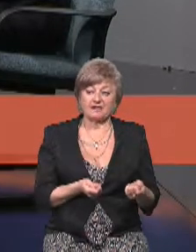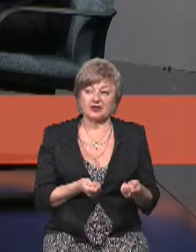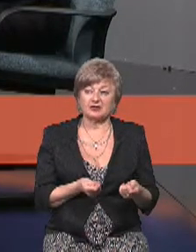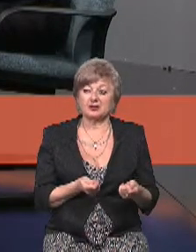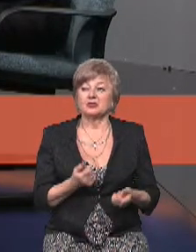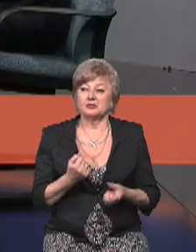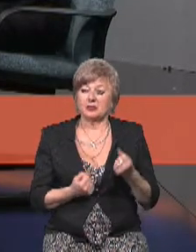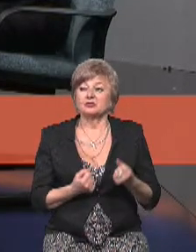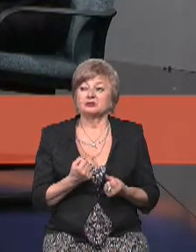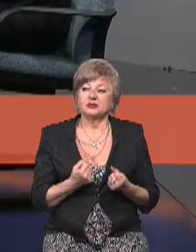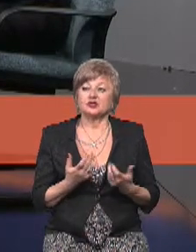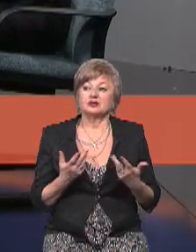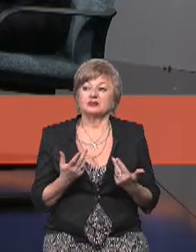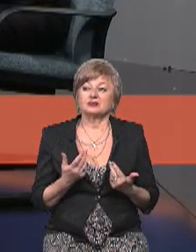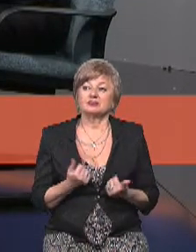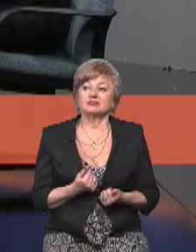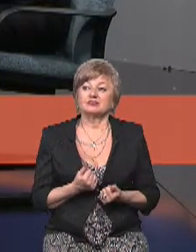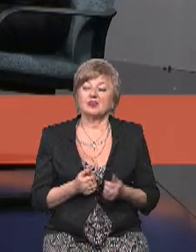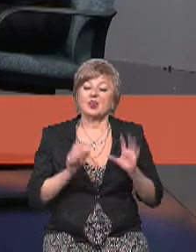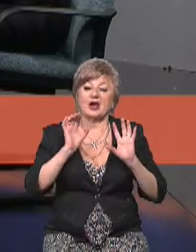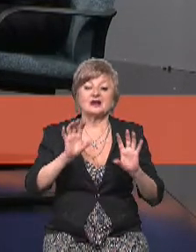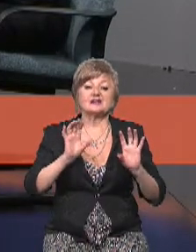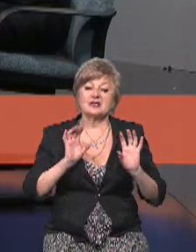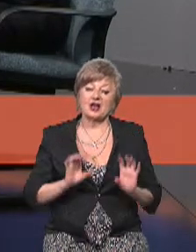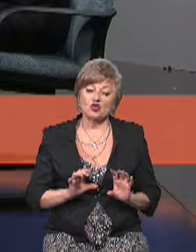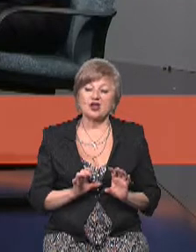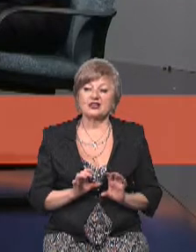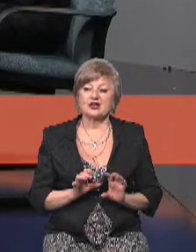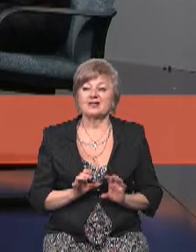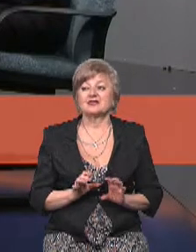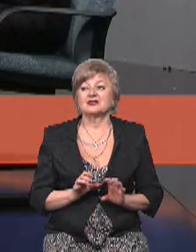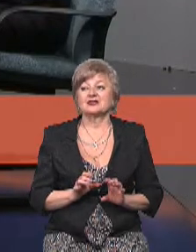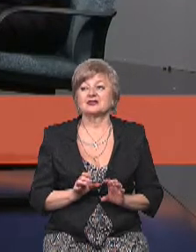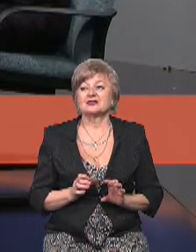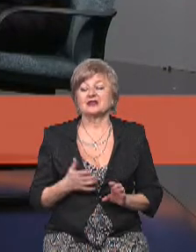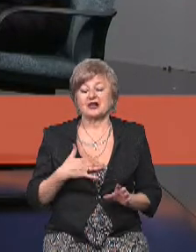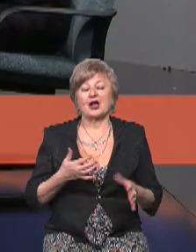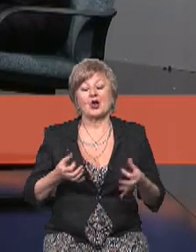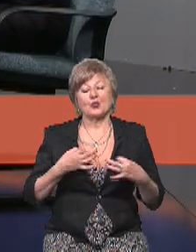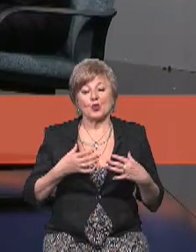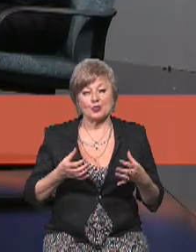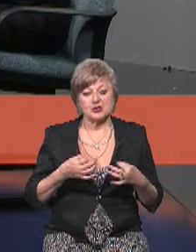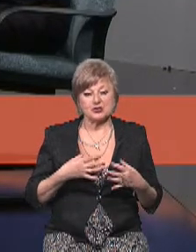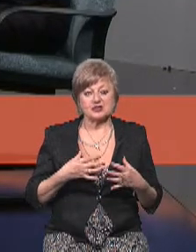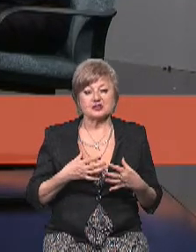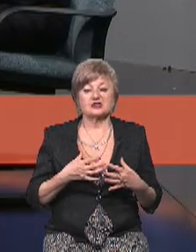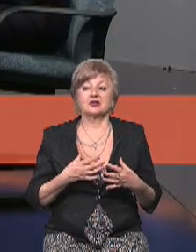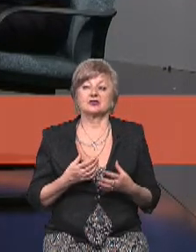Законодавець нам роз'яснив і